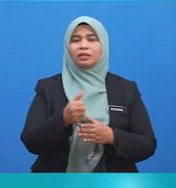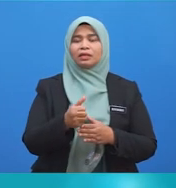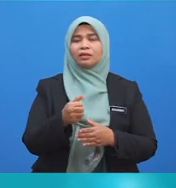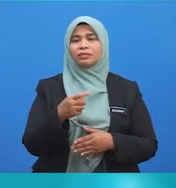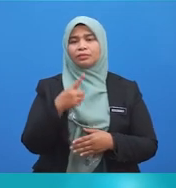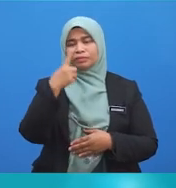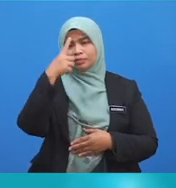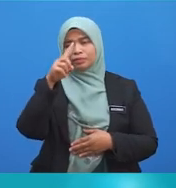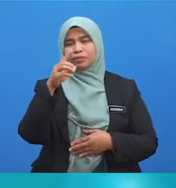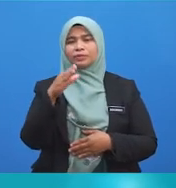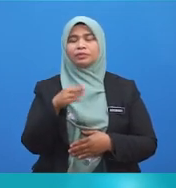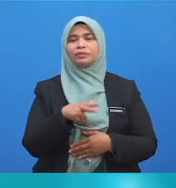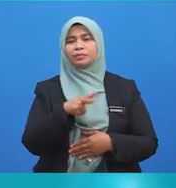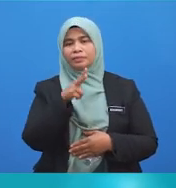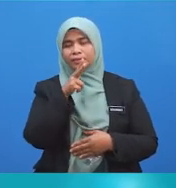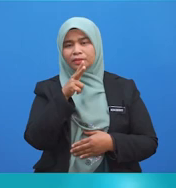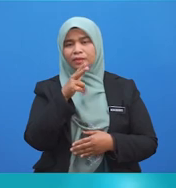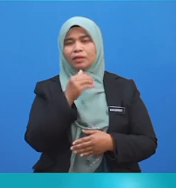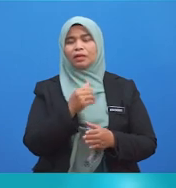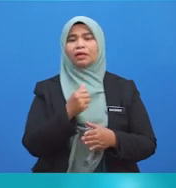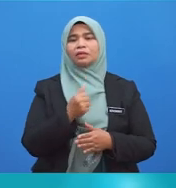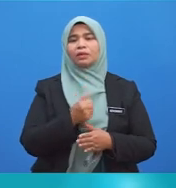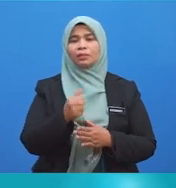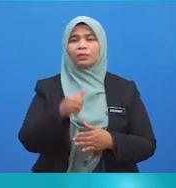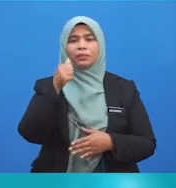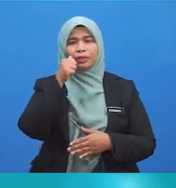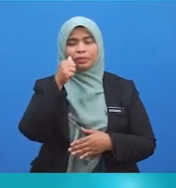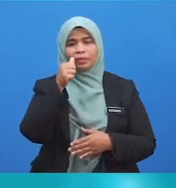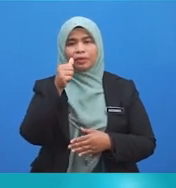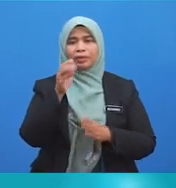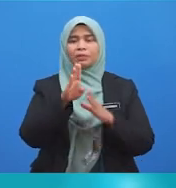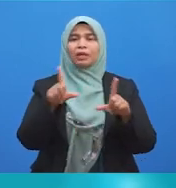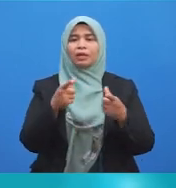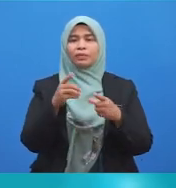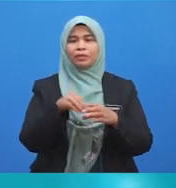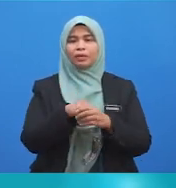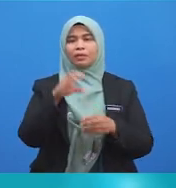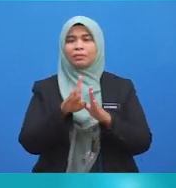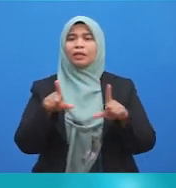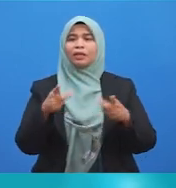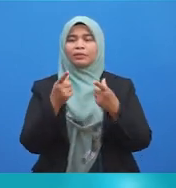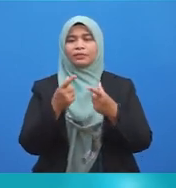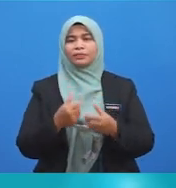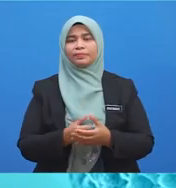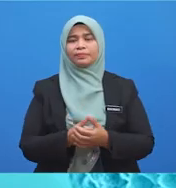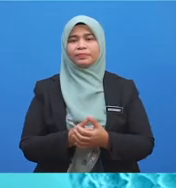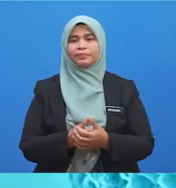Murid-murid, bagaimana pula dengan tumbuhan? Di manakah pula proses meiosis ini berlaku?